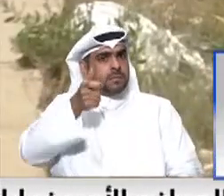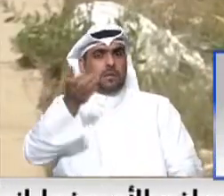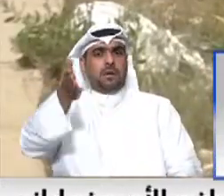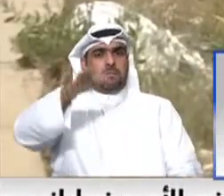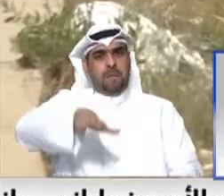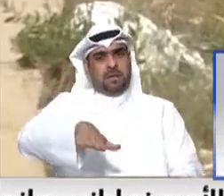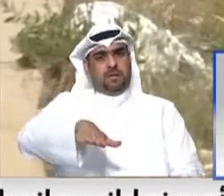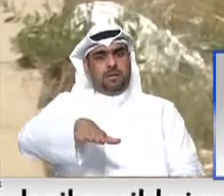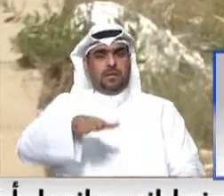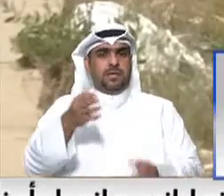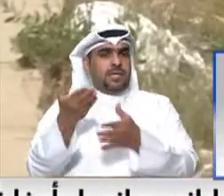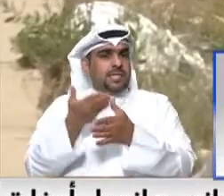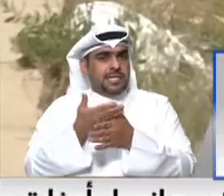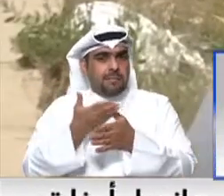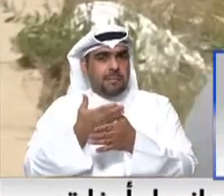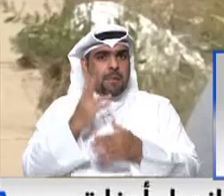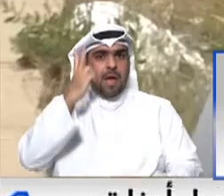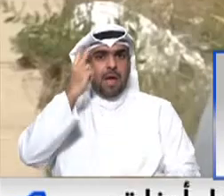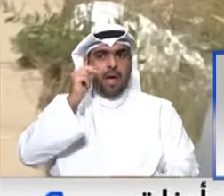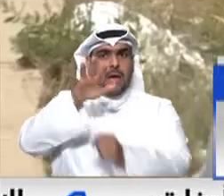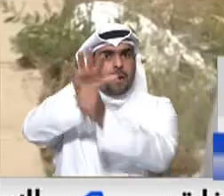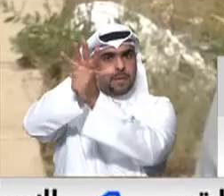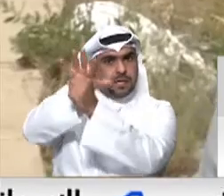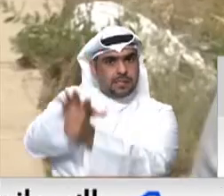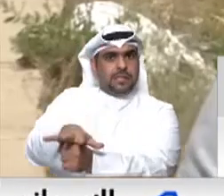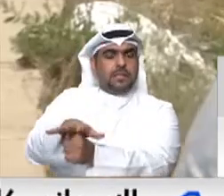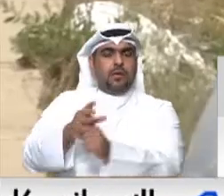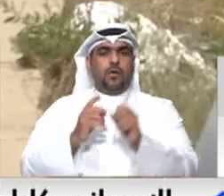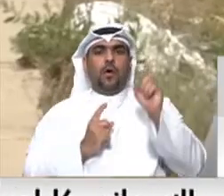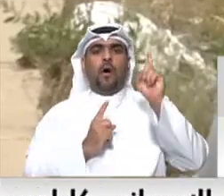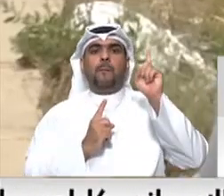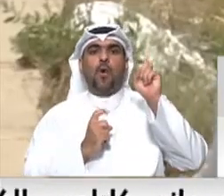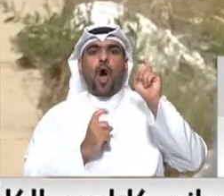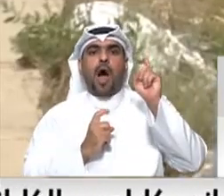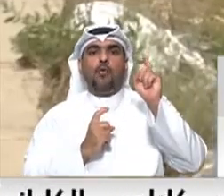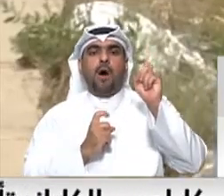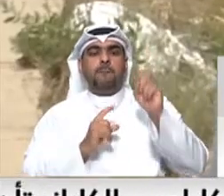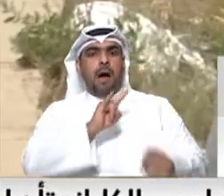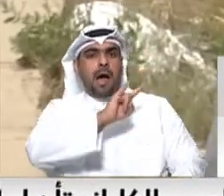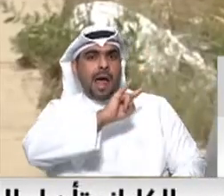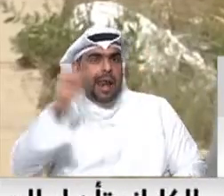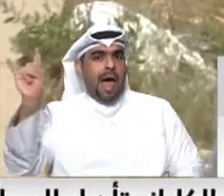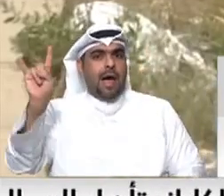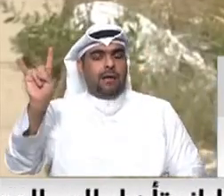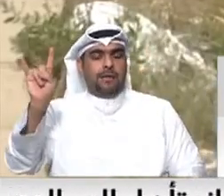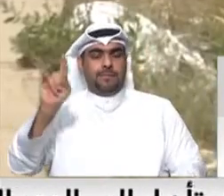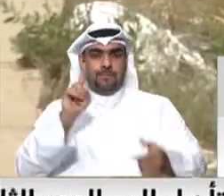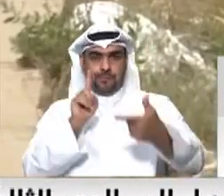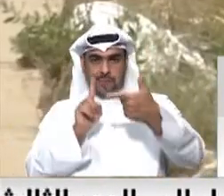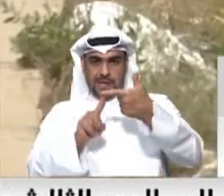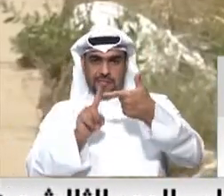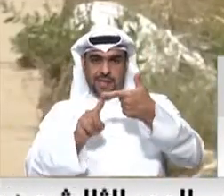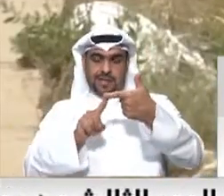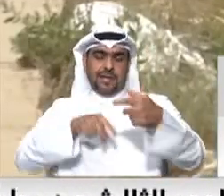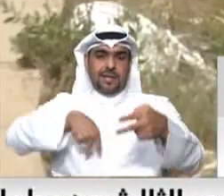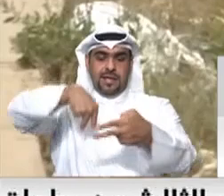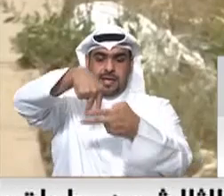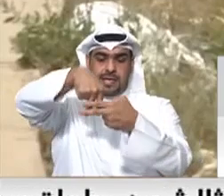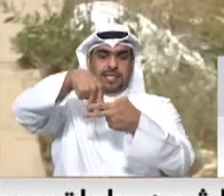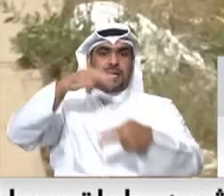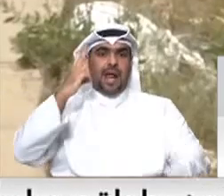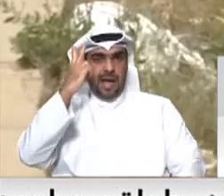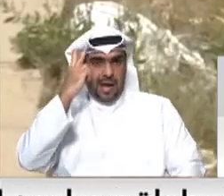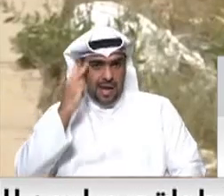للردع، وأيضا على قاعدة أنها تريد أن تصدر للإعلام الإسرائيلي الوهم عبر اغتيالها لمجموعة من